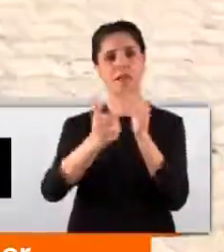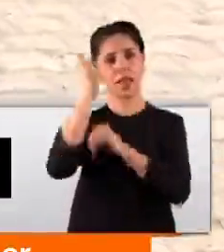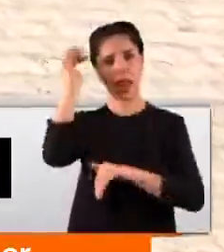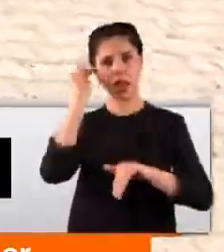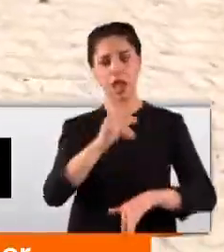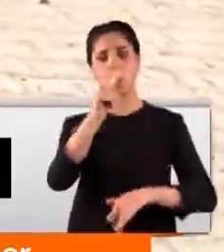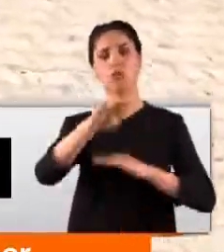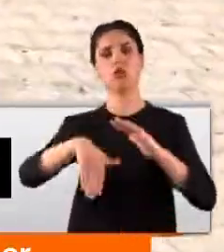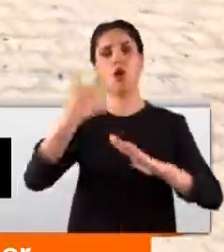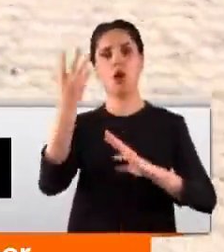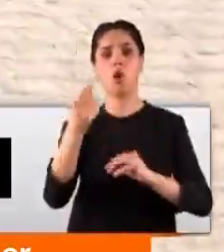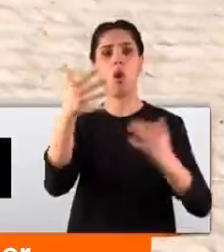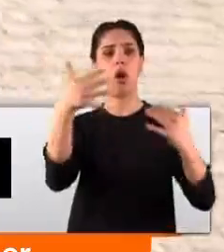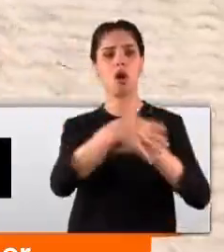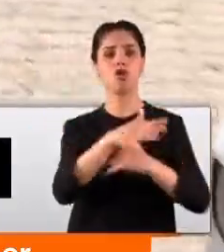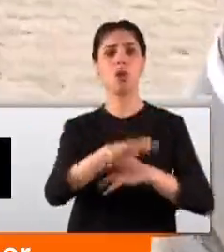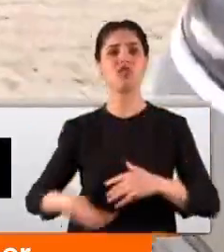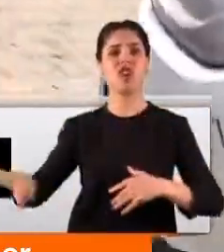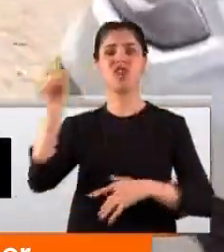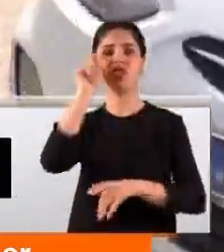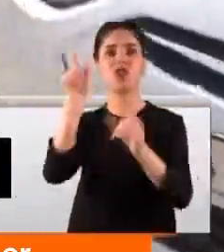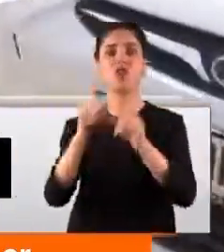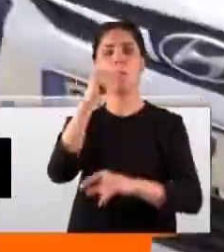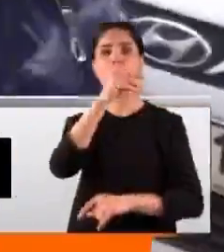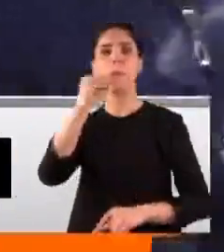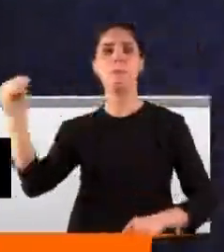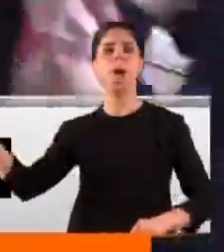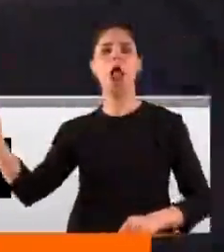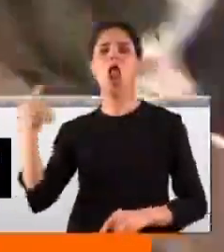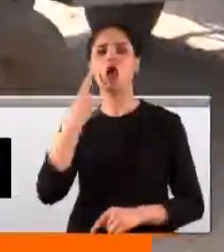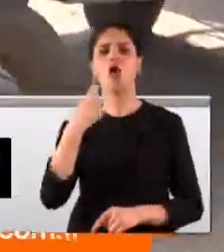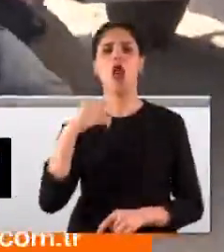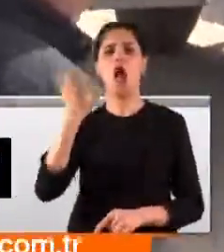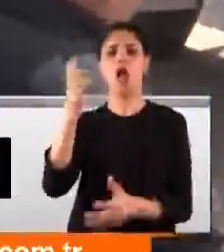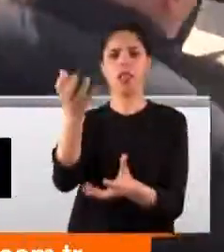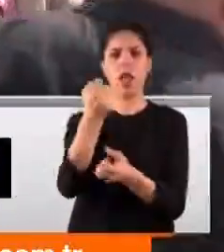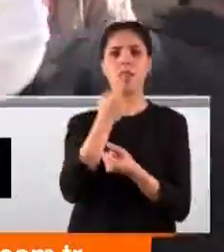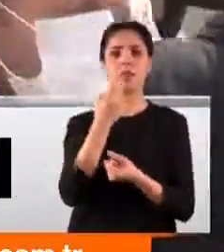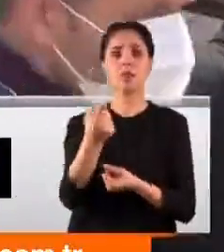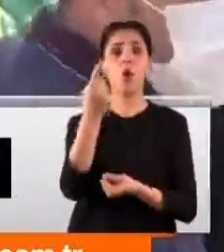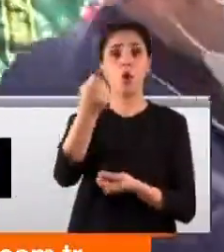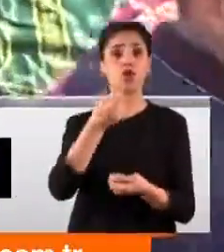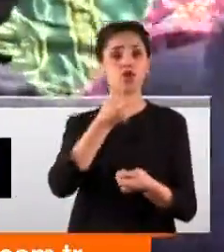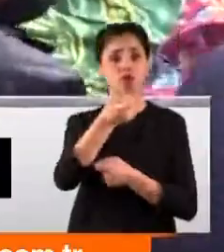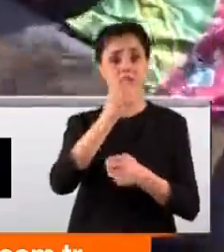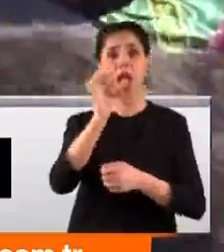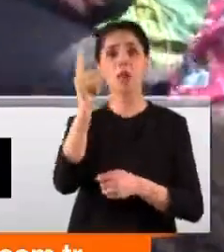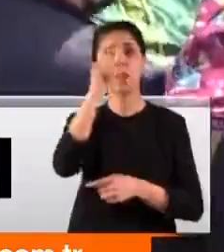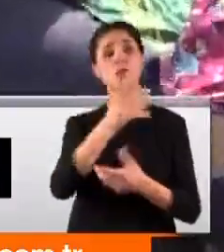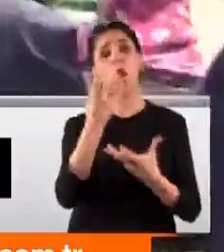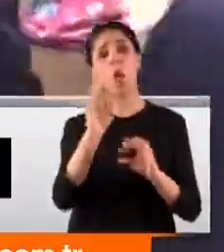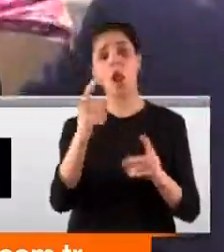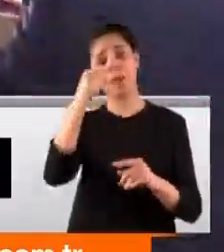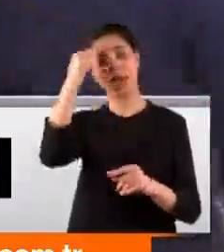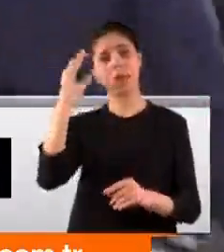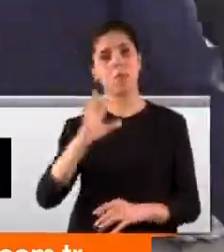olmuştu. İddiaya göre o akşam çevresindekilere 1 milyon liralık altın aldığını söylemişti. Cinayetin o altınlar için işlenmiş olabileceği ihtimali